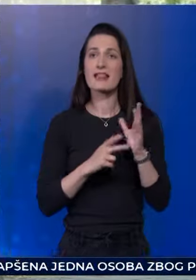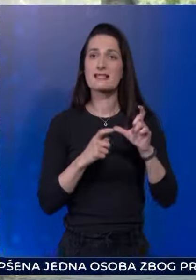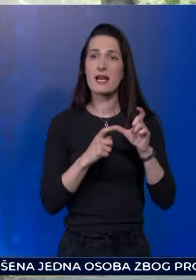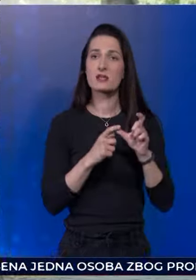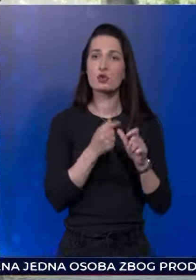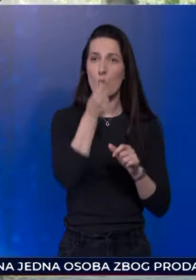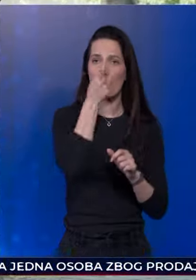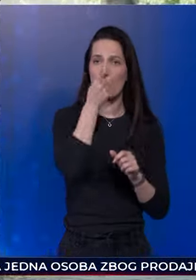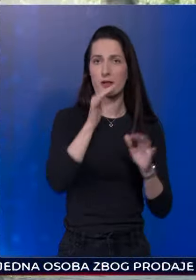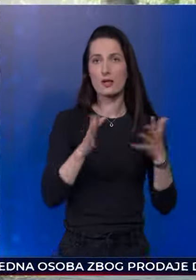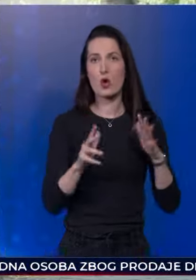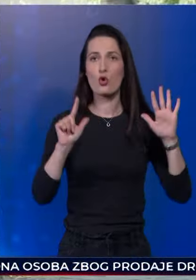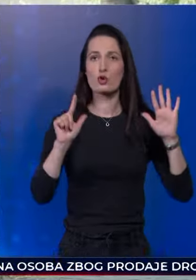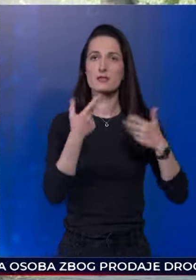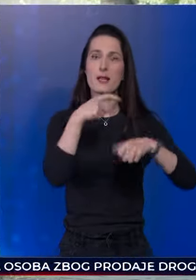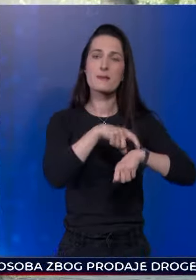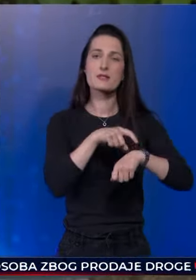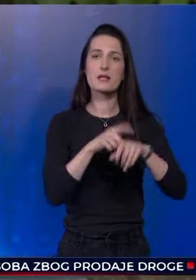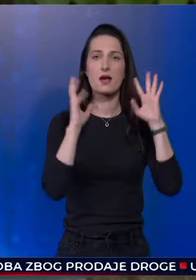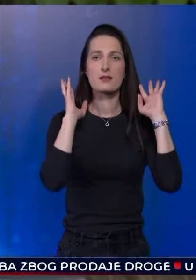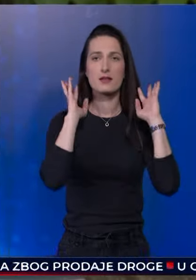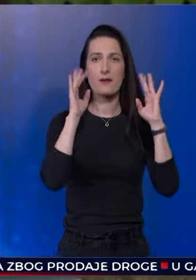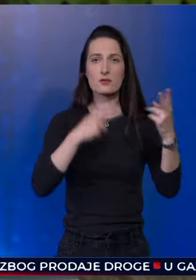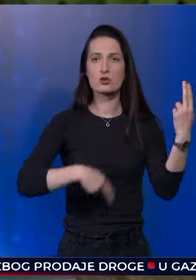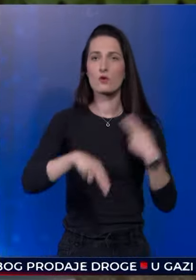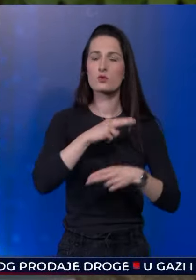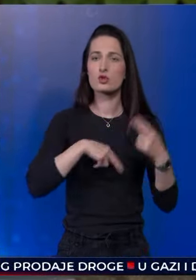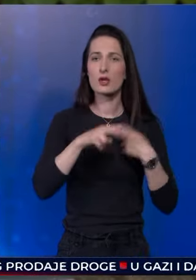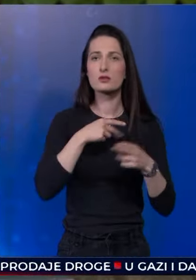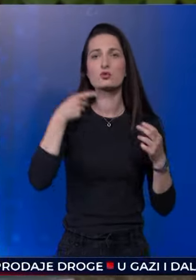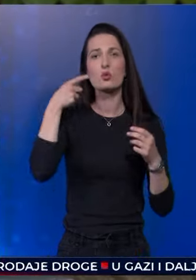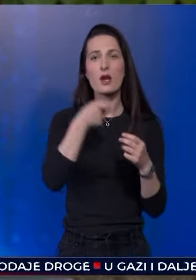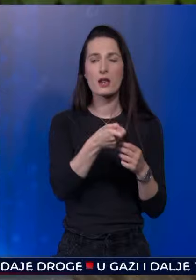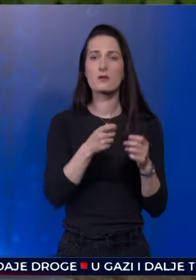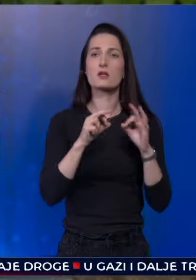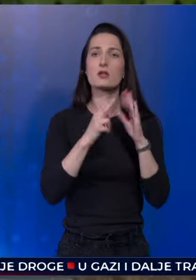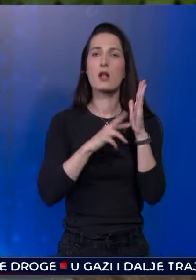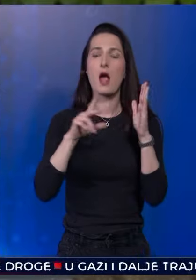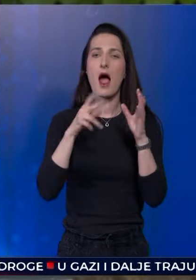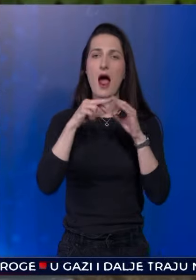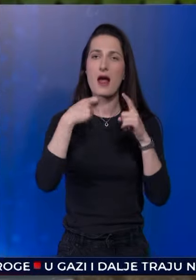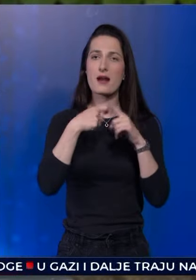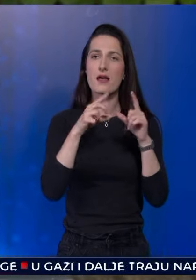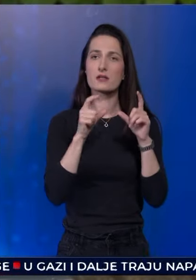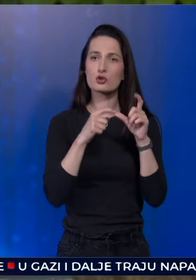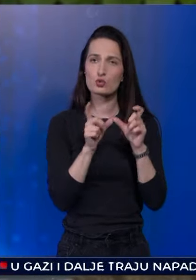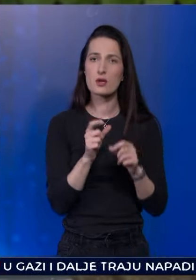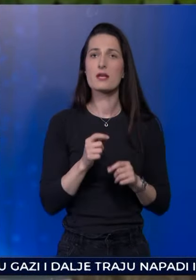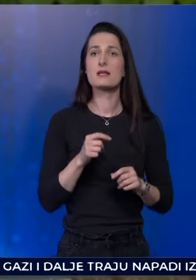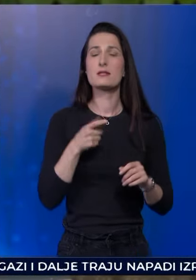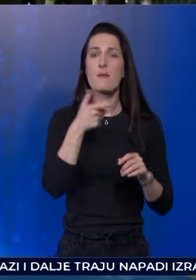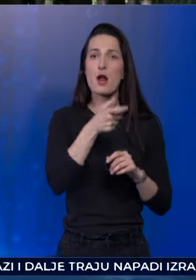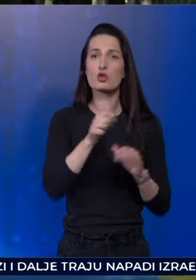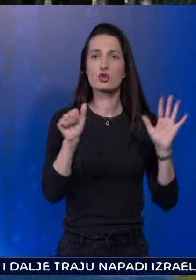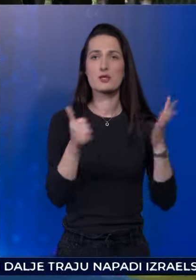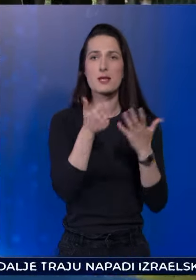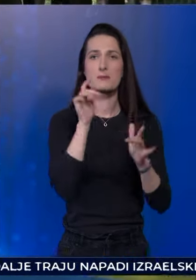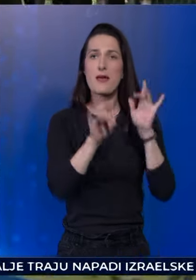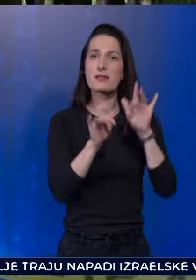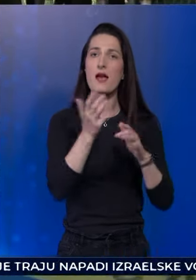Nihad Sarajkić je u ponedjeljak oko 17 sati na Wilsonovom šetalištu likvidirao Anela Kršu. Ispalio